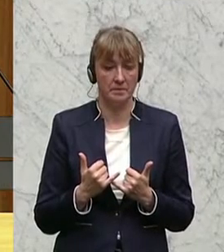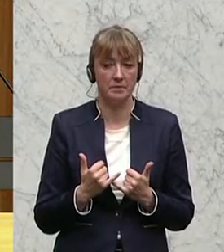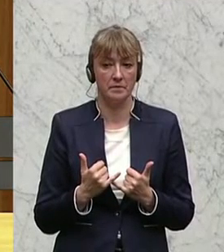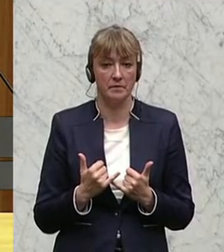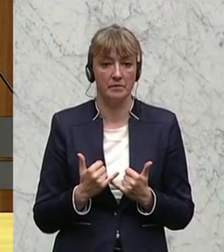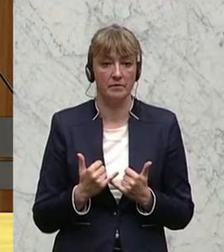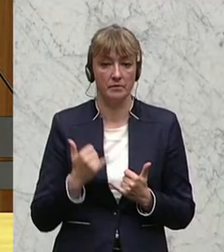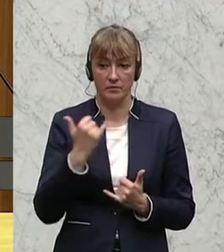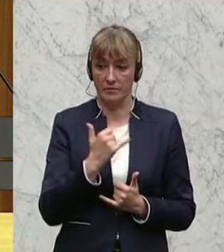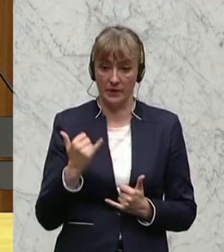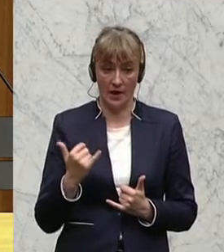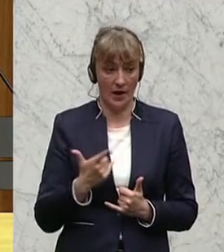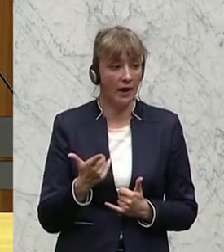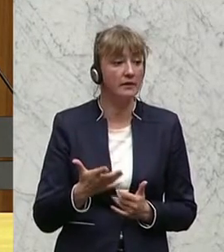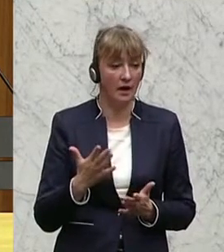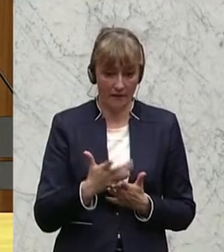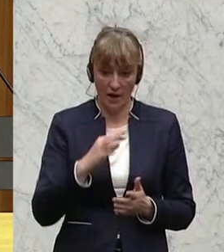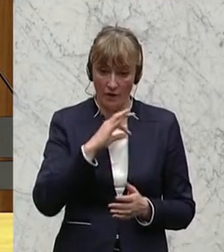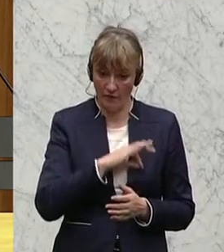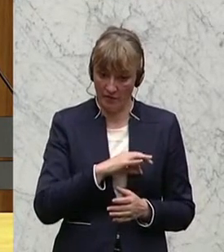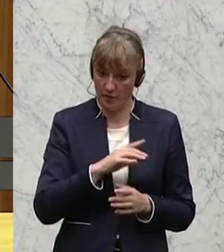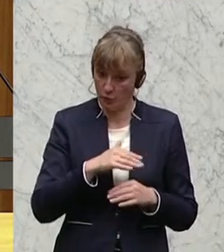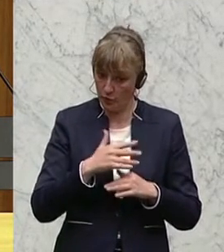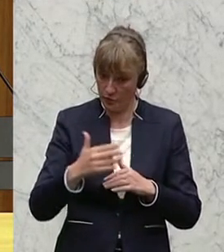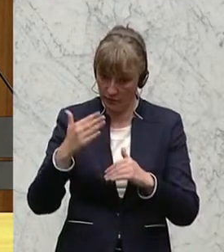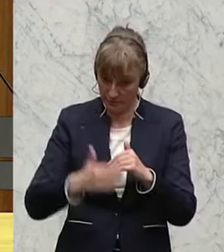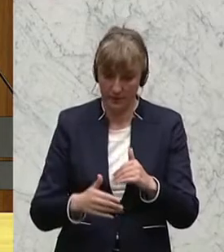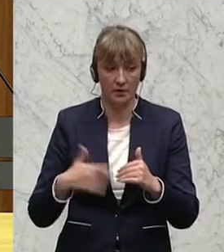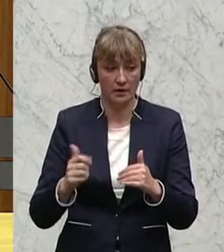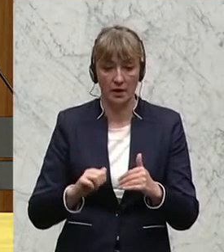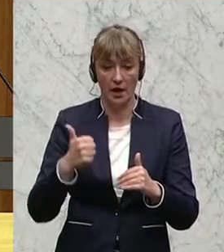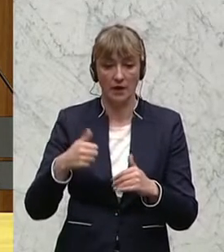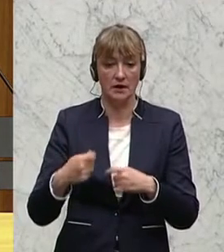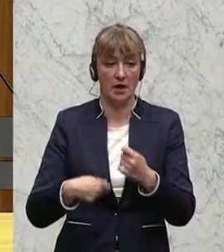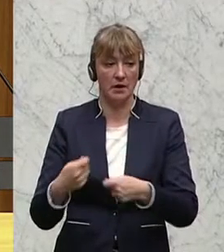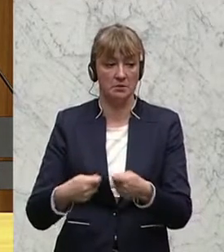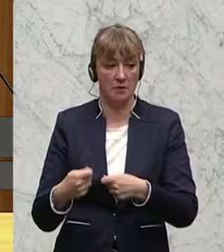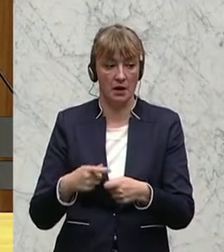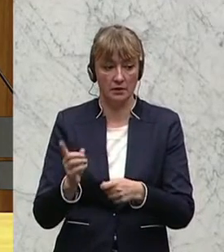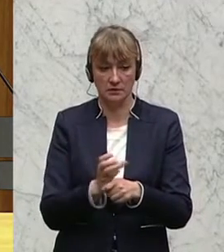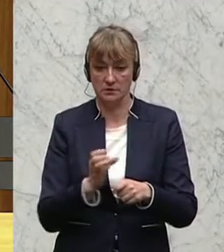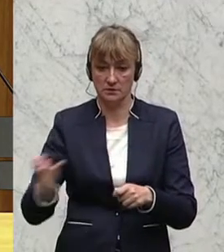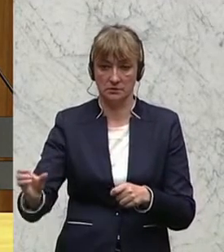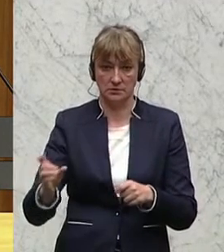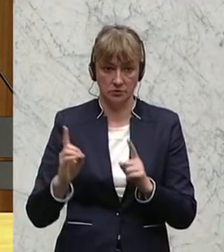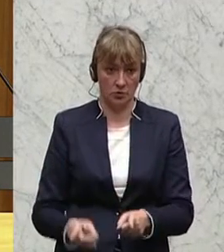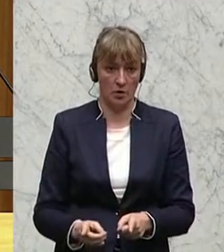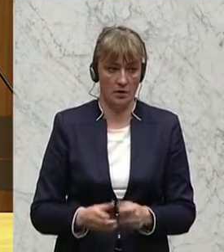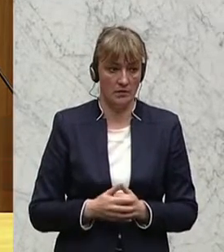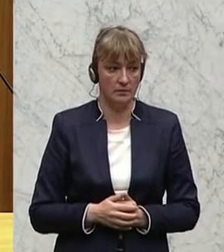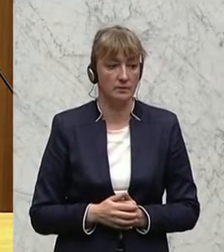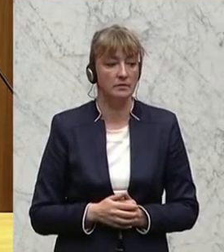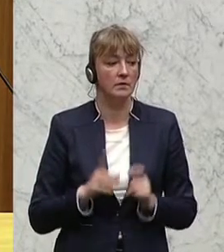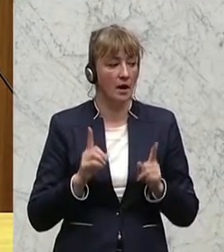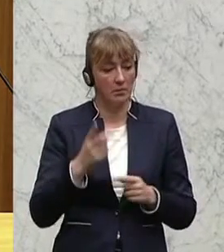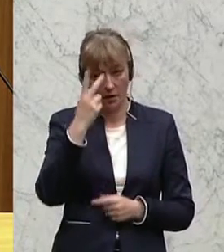jeder, der diese Ausbildungsverpflichtung durchlaufen hat, auf dem ersten Arbeitsmarkt einsetzbar sein soll.